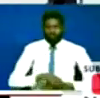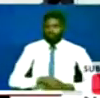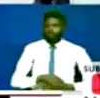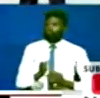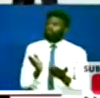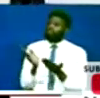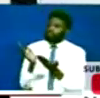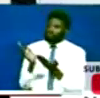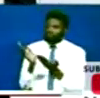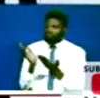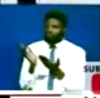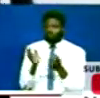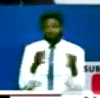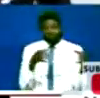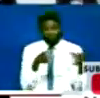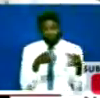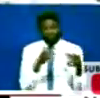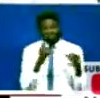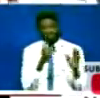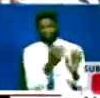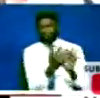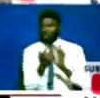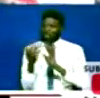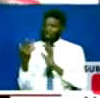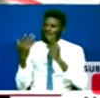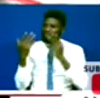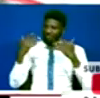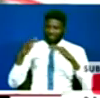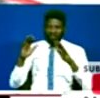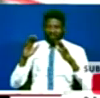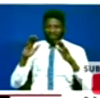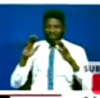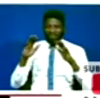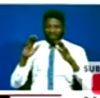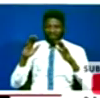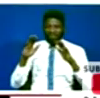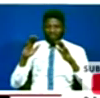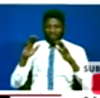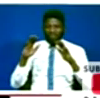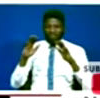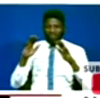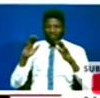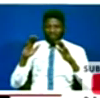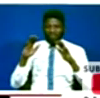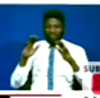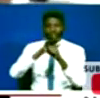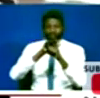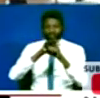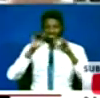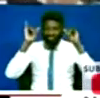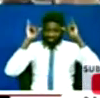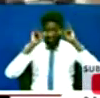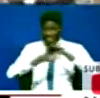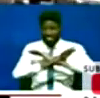kumaliza kupita mbele ya mheshimiwa rais. Rais alitoa hakikisho la kukomesha visa vya uhalifu na wizi wa mifugo katika enzi za utawala